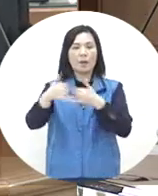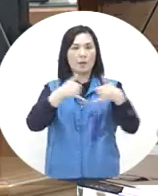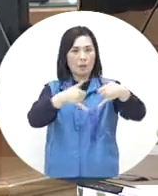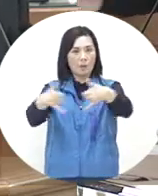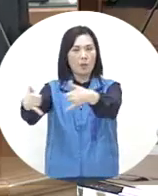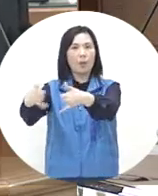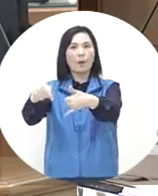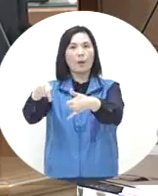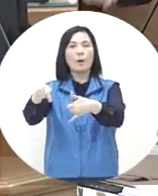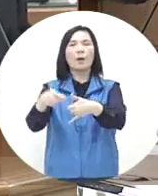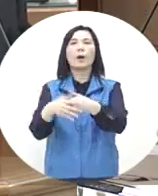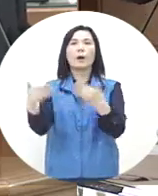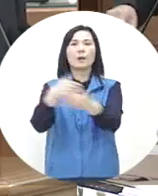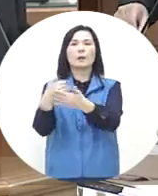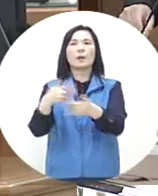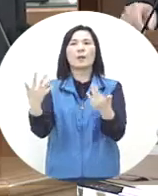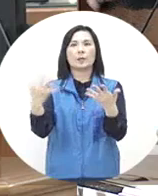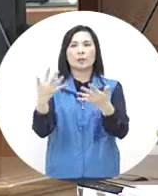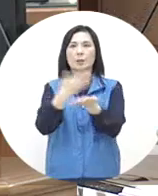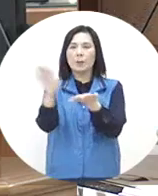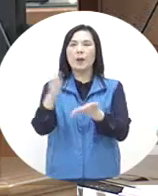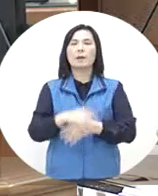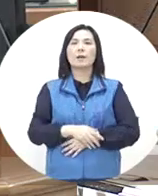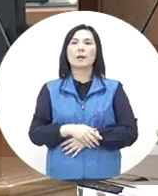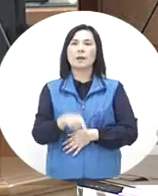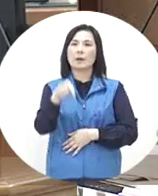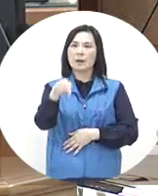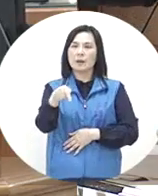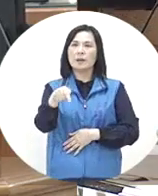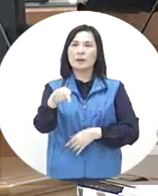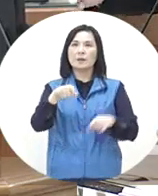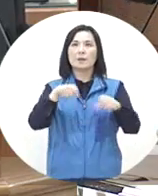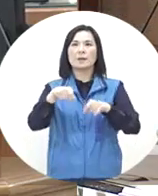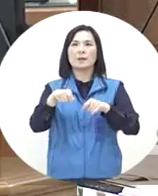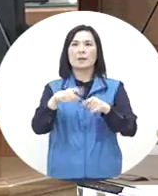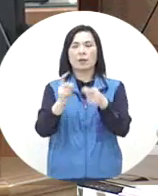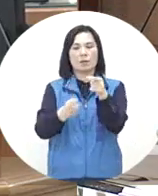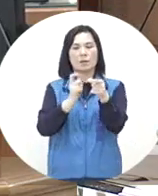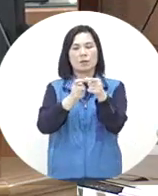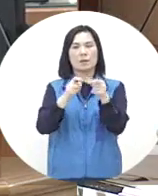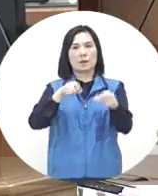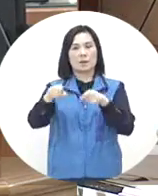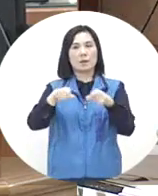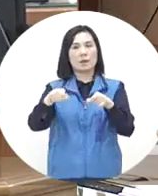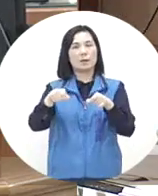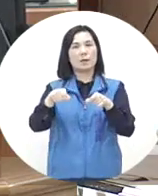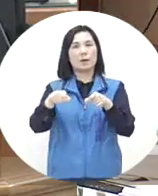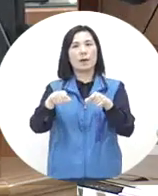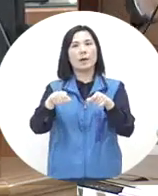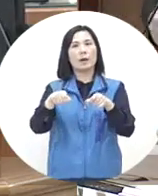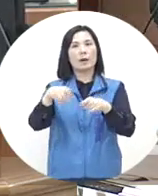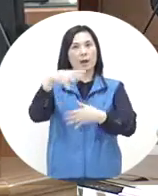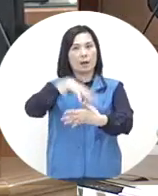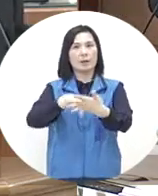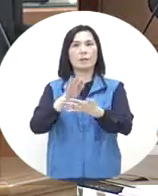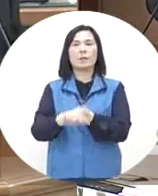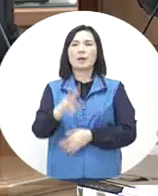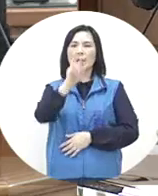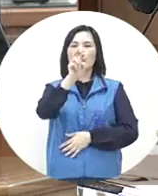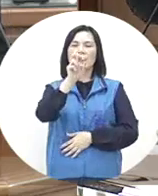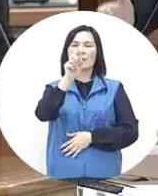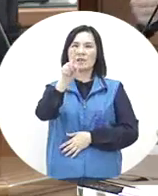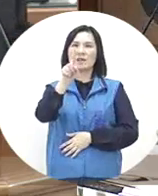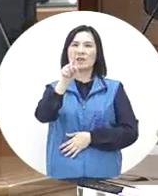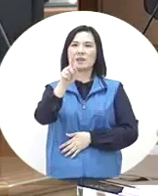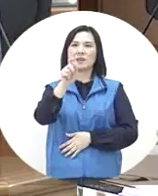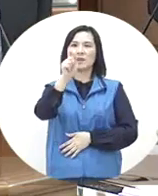长远来说，它的方案里面有一个超过10年计划，里面就是我刚刚说的，它高达20亿的经费。如果